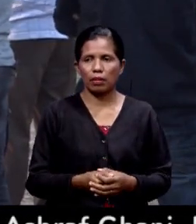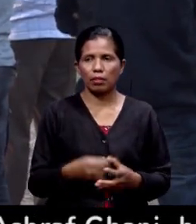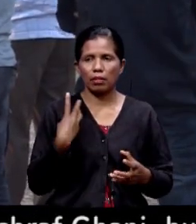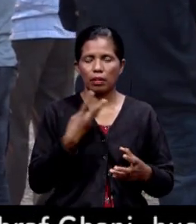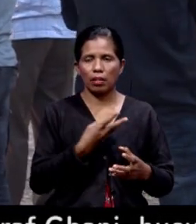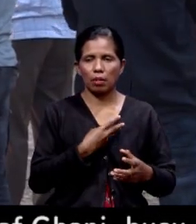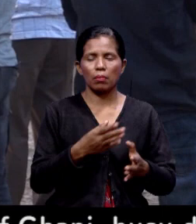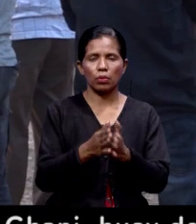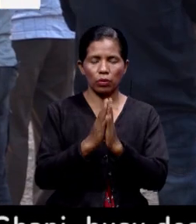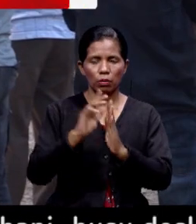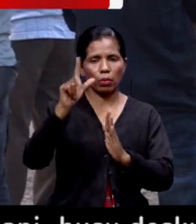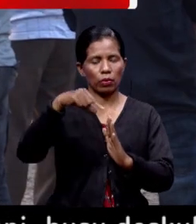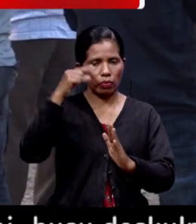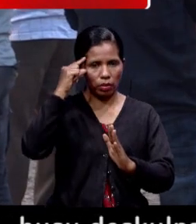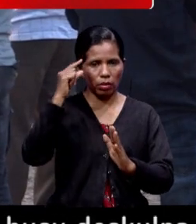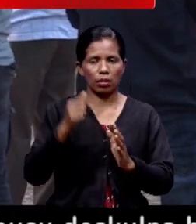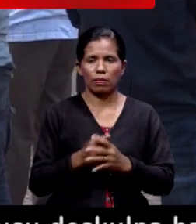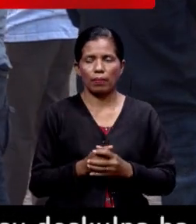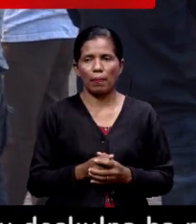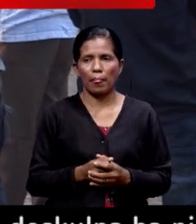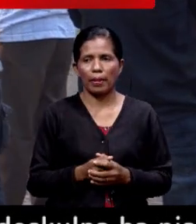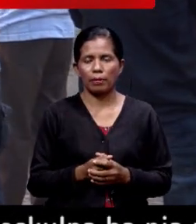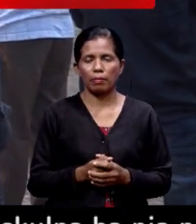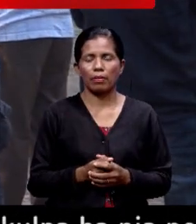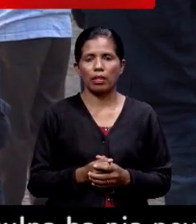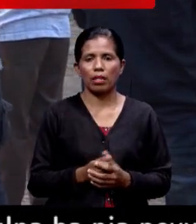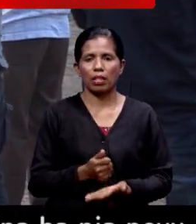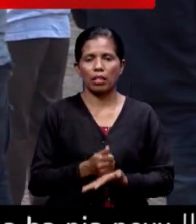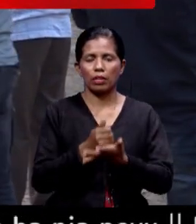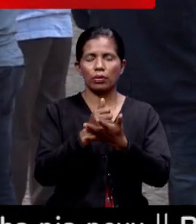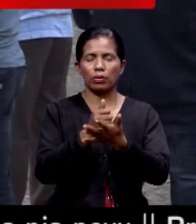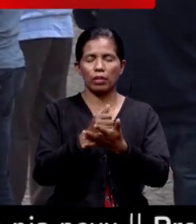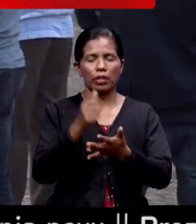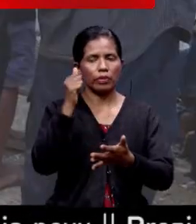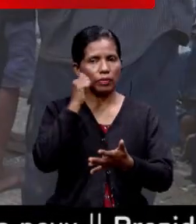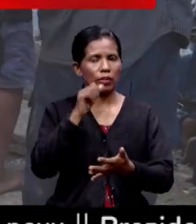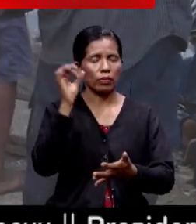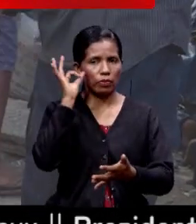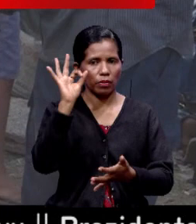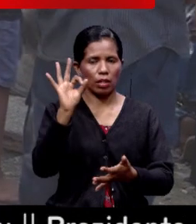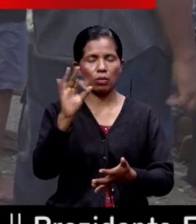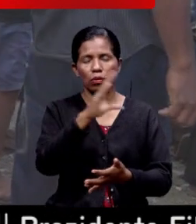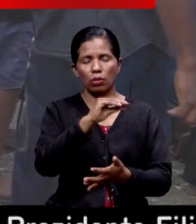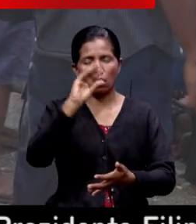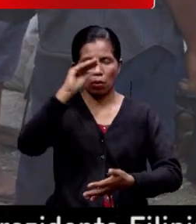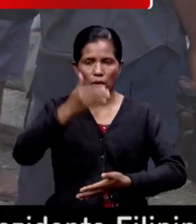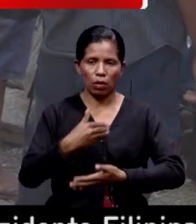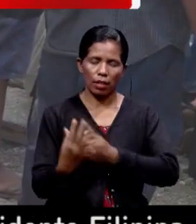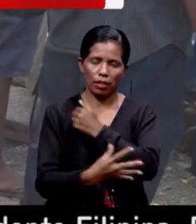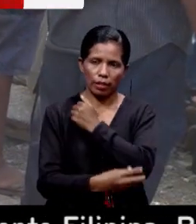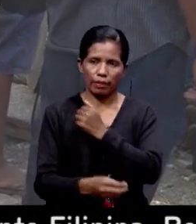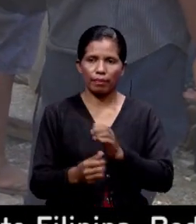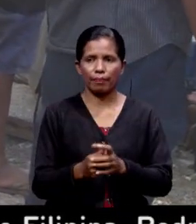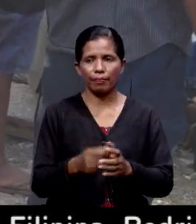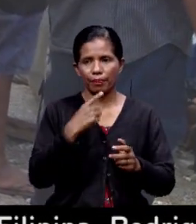mos husu ba gubernur atu bele tau mata mos ba falu ho an kia kira iya sorin seluk representante komisaun